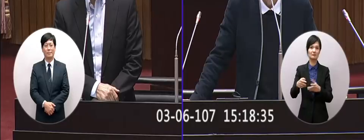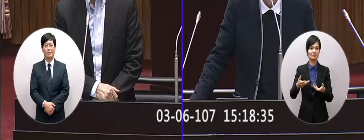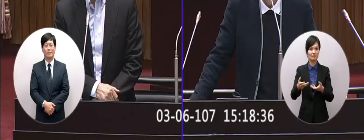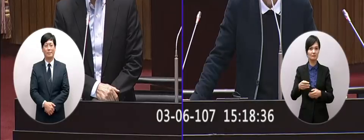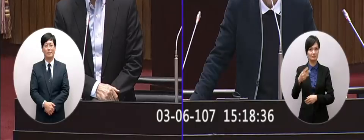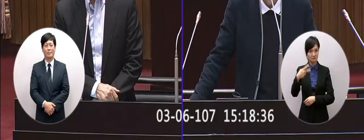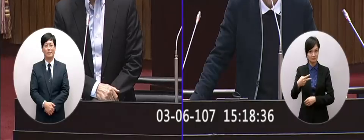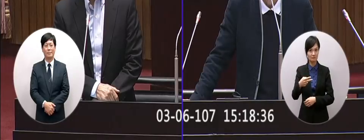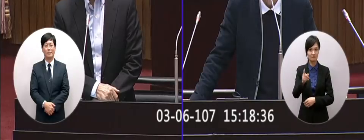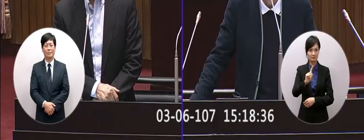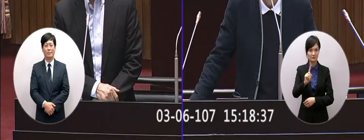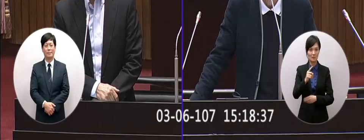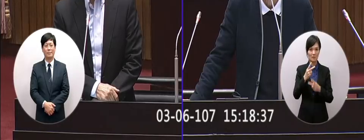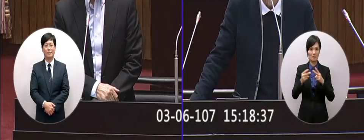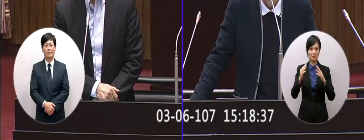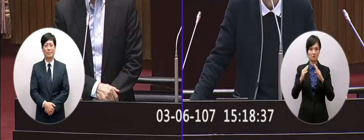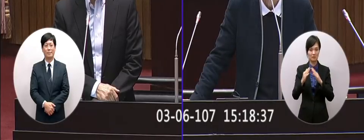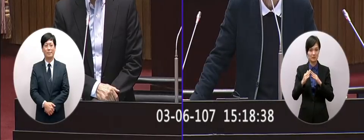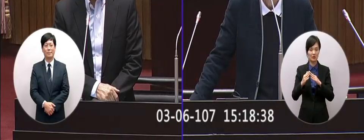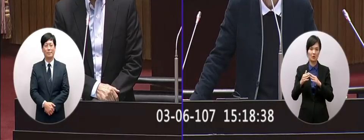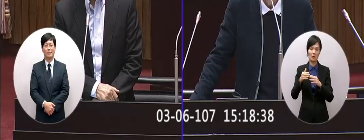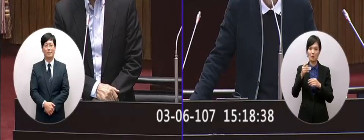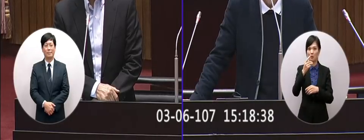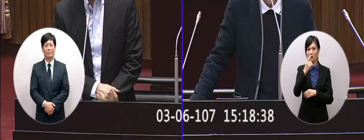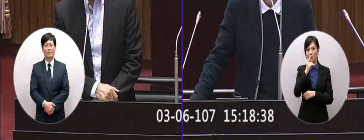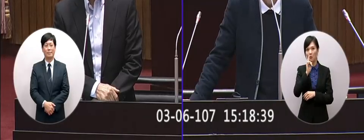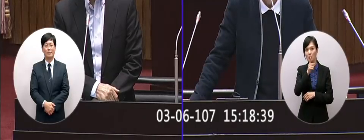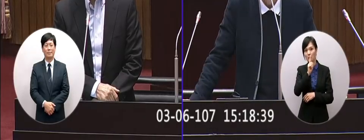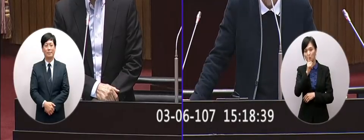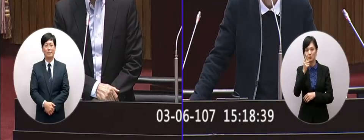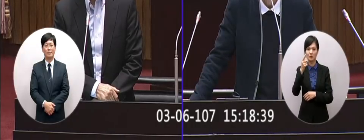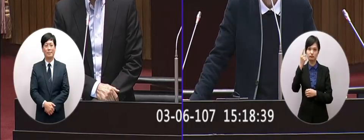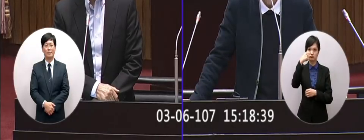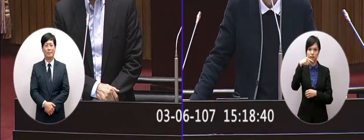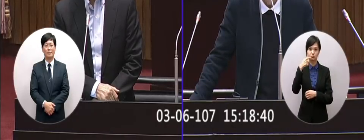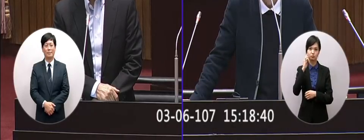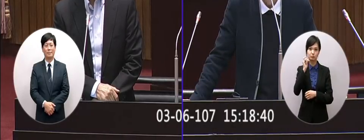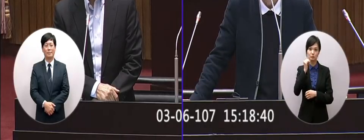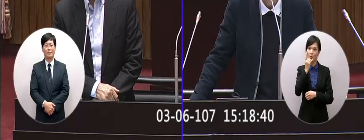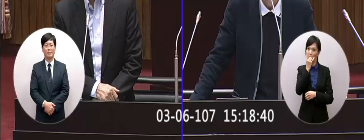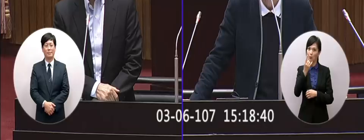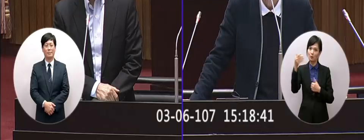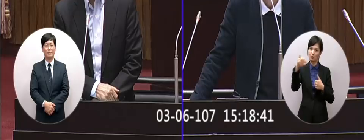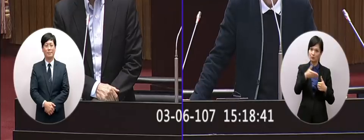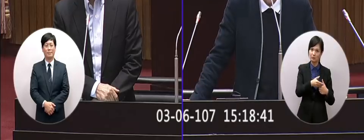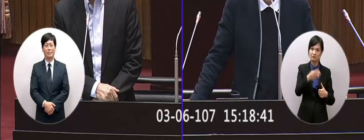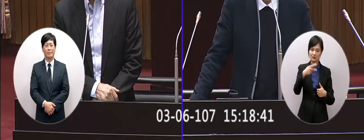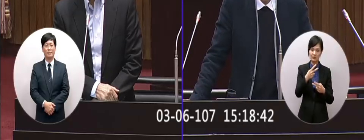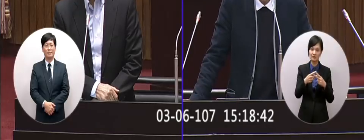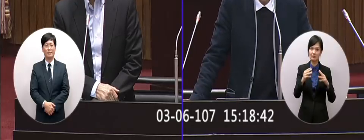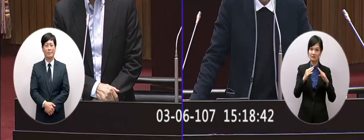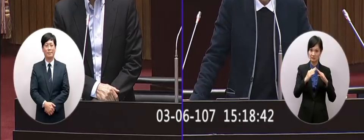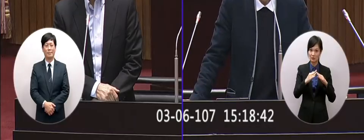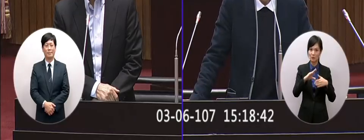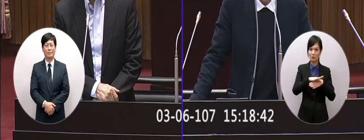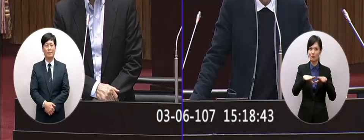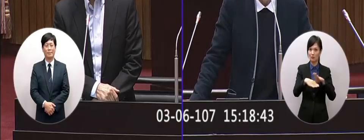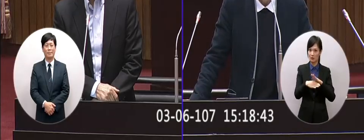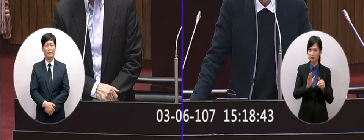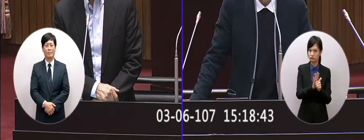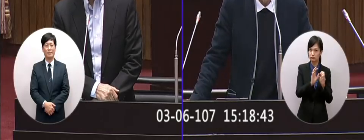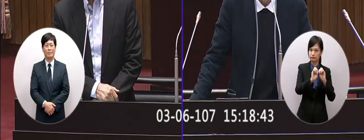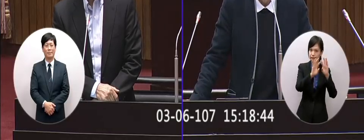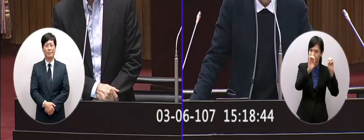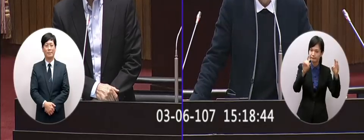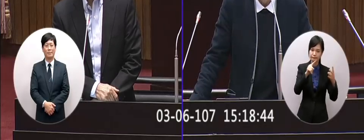再加上来人客家文化的传承，再加上客家文化推动哦，所